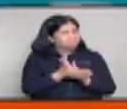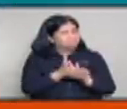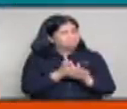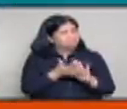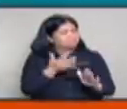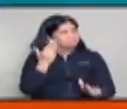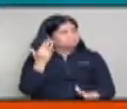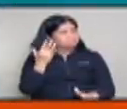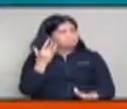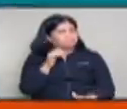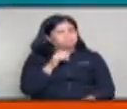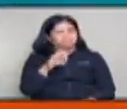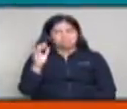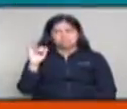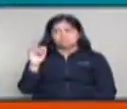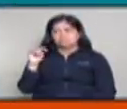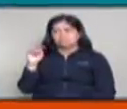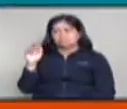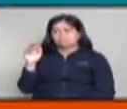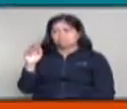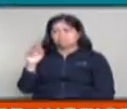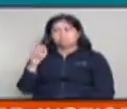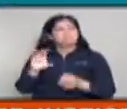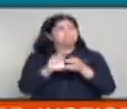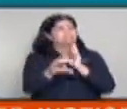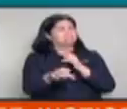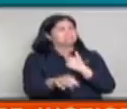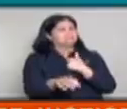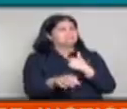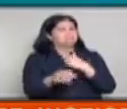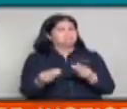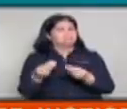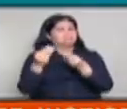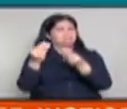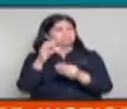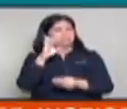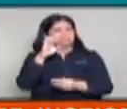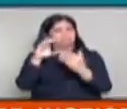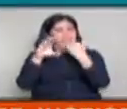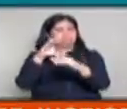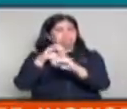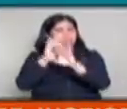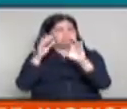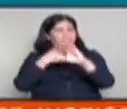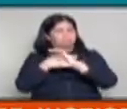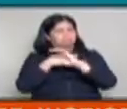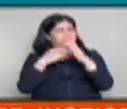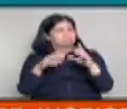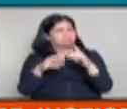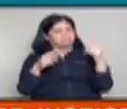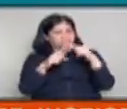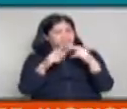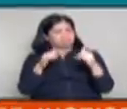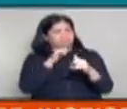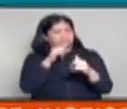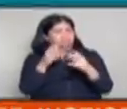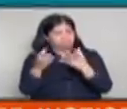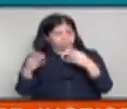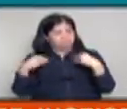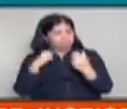ako. February 28 pa po ako wala doon. Nag-resign po ako. Nagpasa na po ng email yun na clearance ko. Tapos hanggang ngayon po, di pa po ba